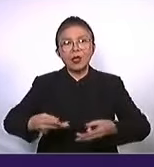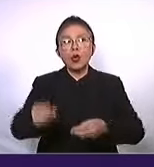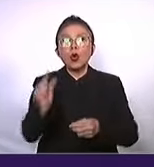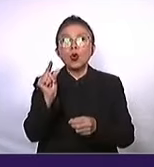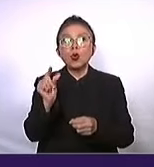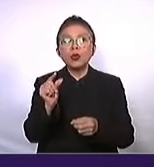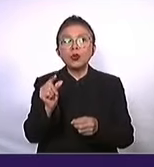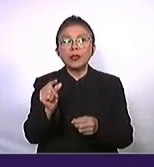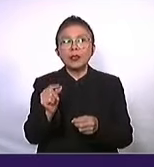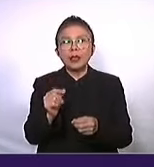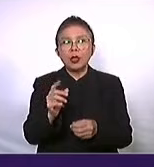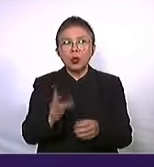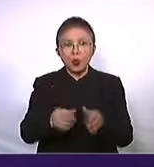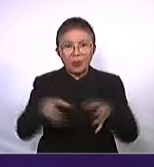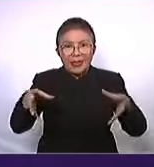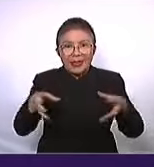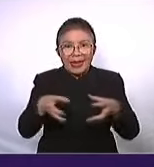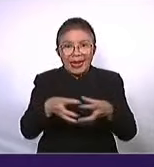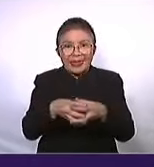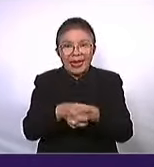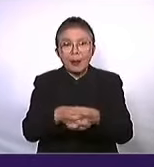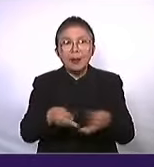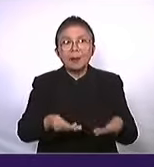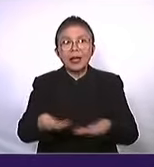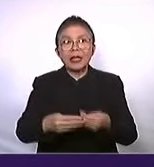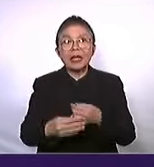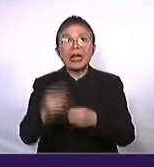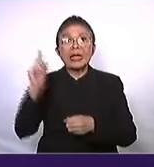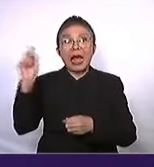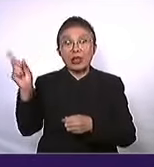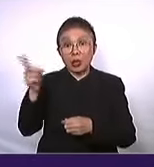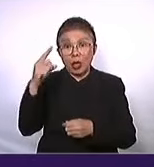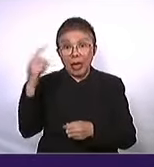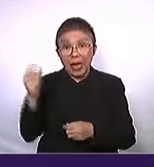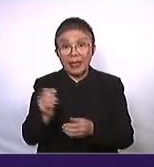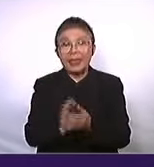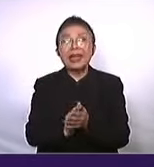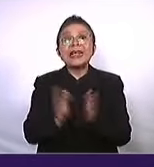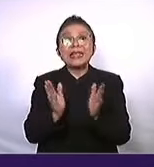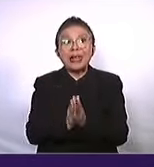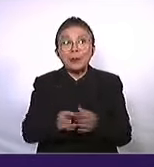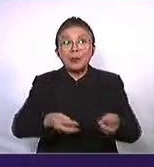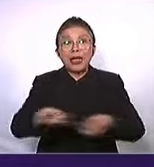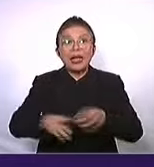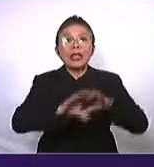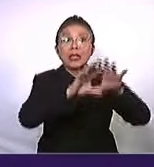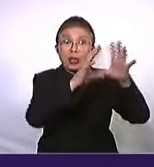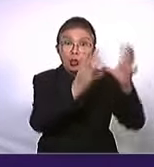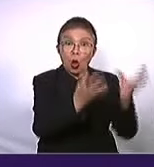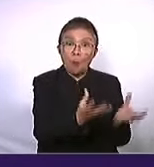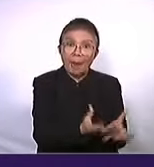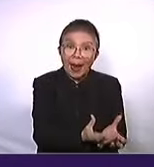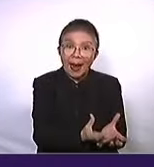untuk mengintegrasikan perdagangan nasional kita ini ke perdagangan global.